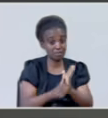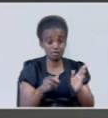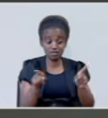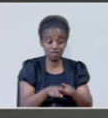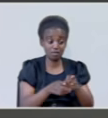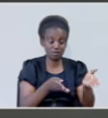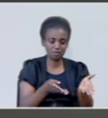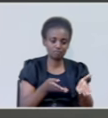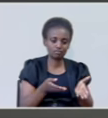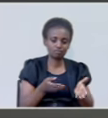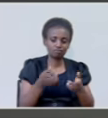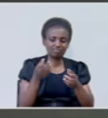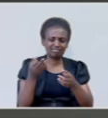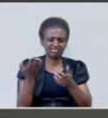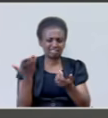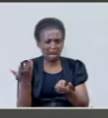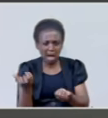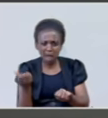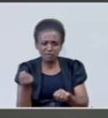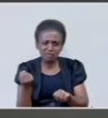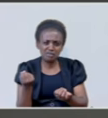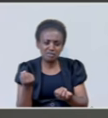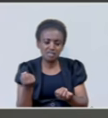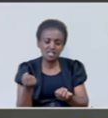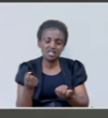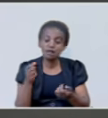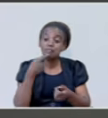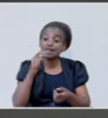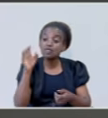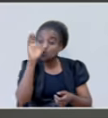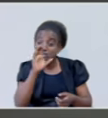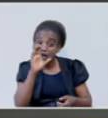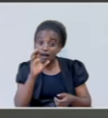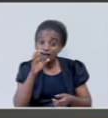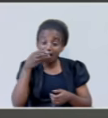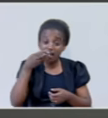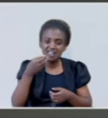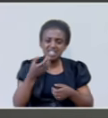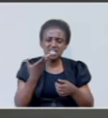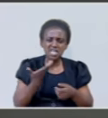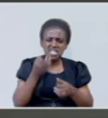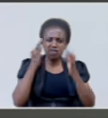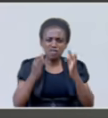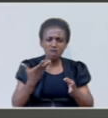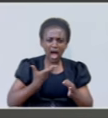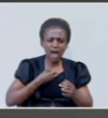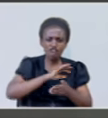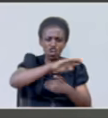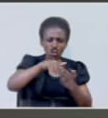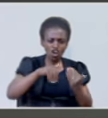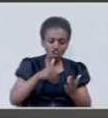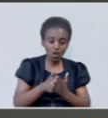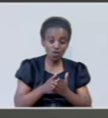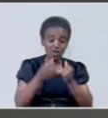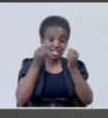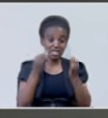telles difficultés. Nous devons mobiliser toutes nos potentialités sans oublier de chercher même ailleurs ce qui nous manque, mais